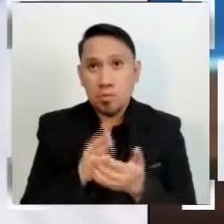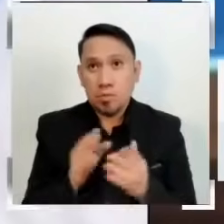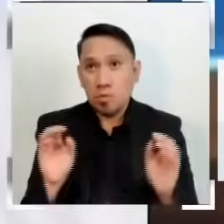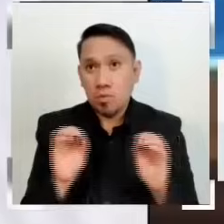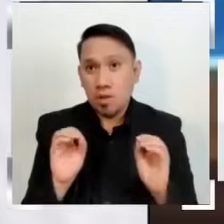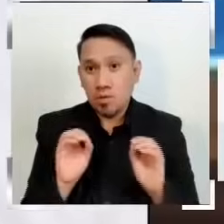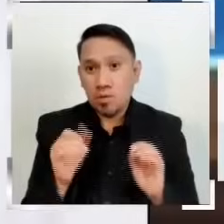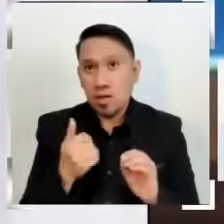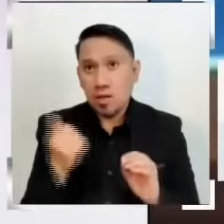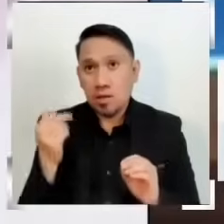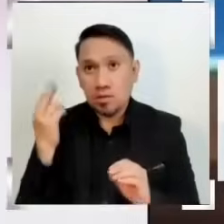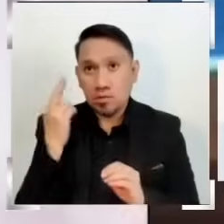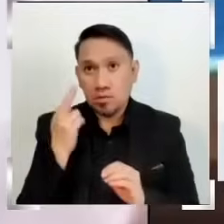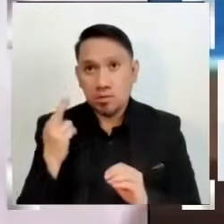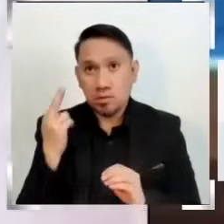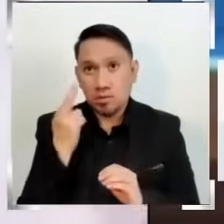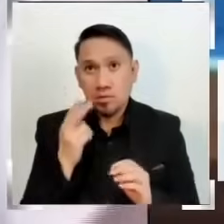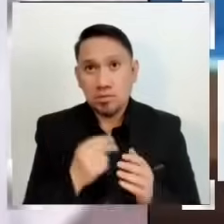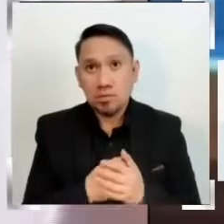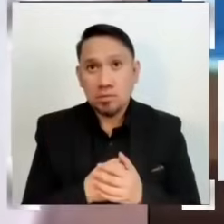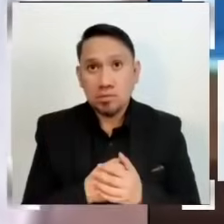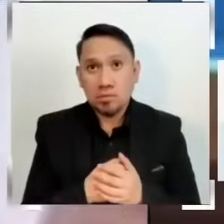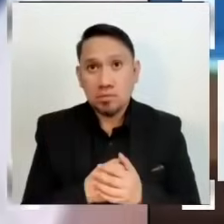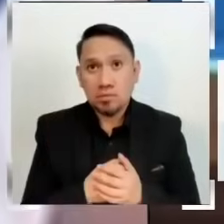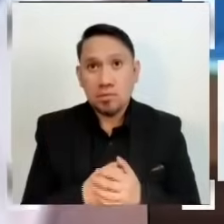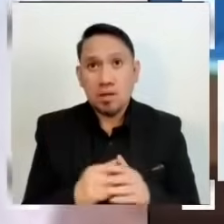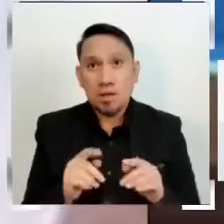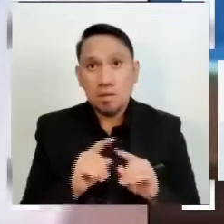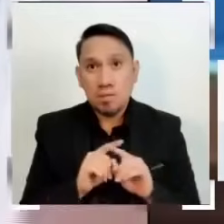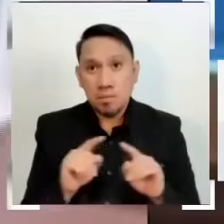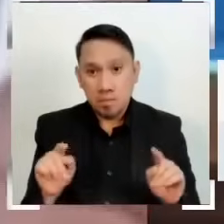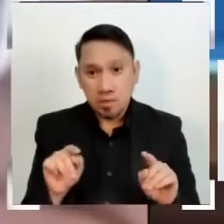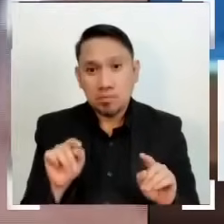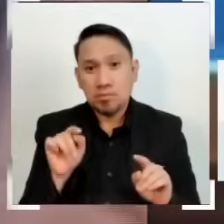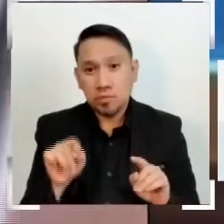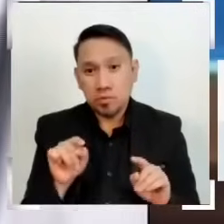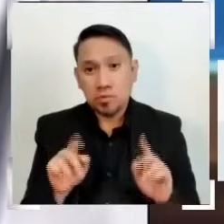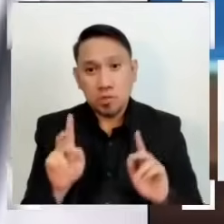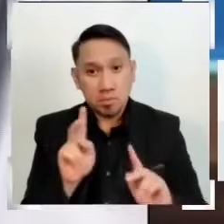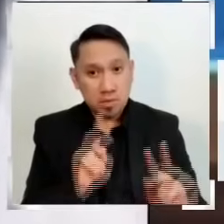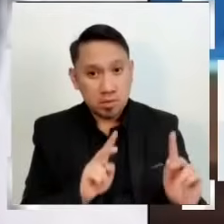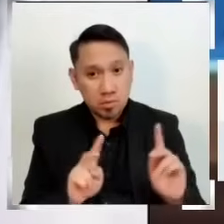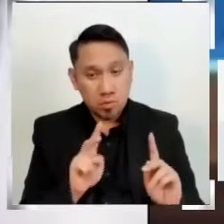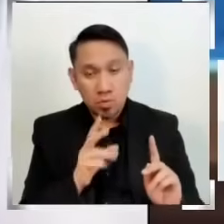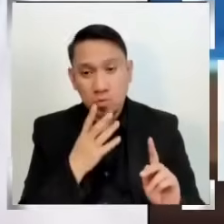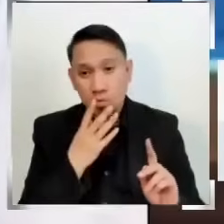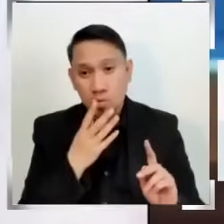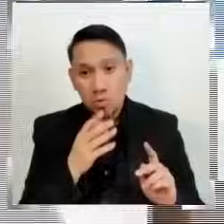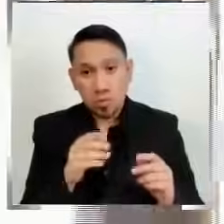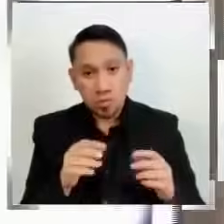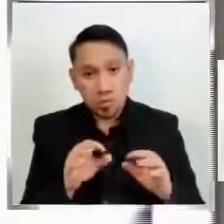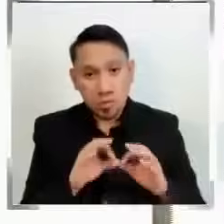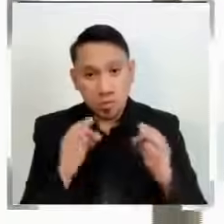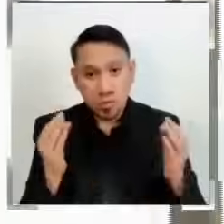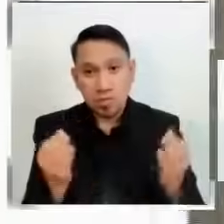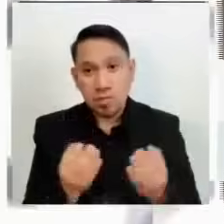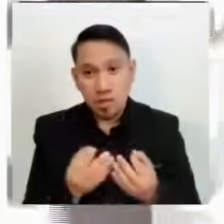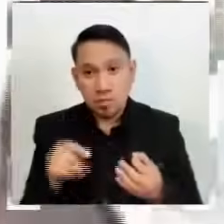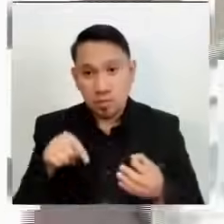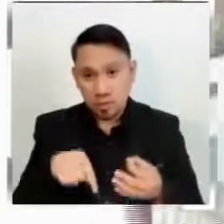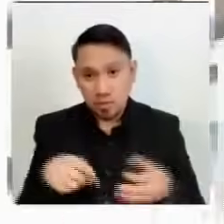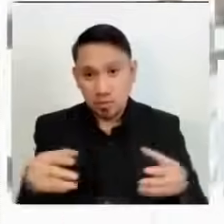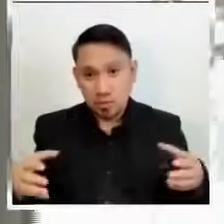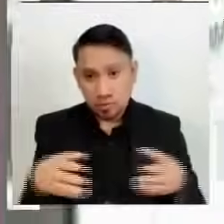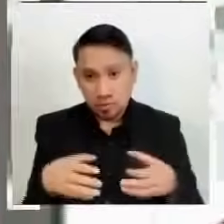yan kung hindi yung mga taong bumubuo ng pamilya ng GMA. Sa